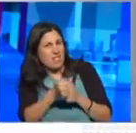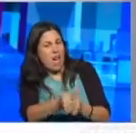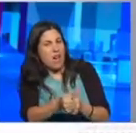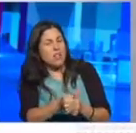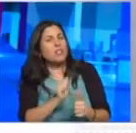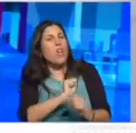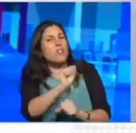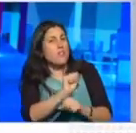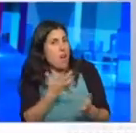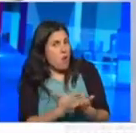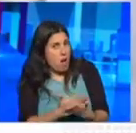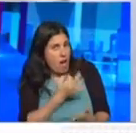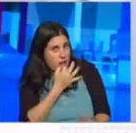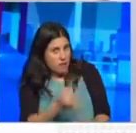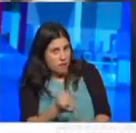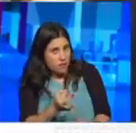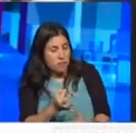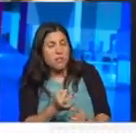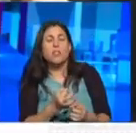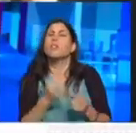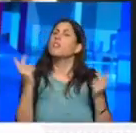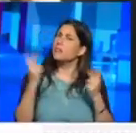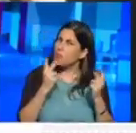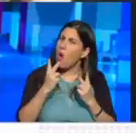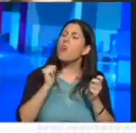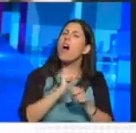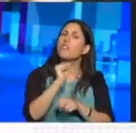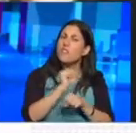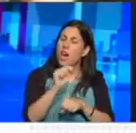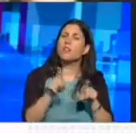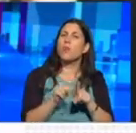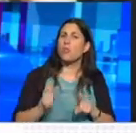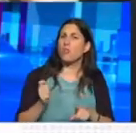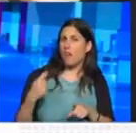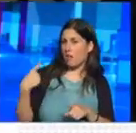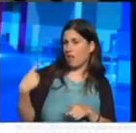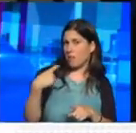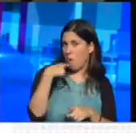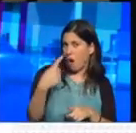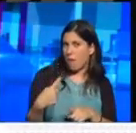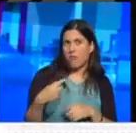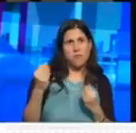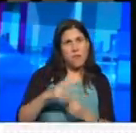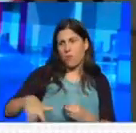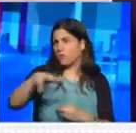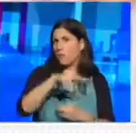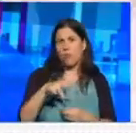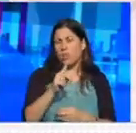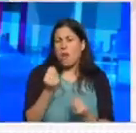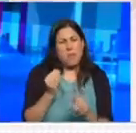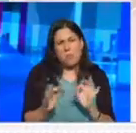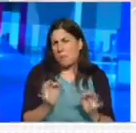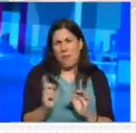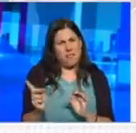היא ההוכחה לו? ברור שהתביעה הזאת, כמו שהשופט בעצמו אמר, היא משהו ציבורי, לא כל כך משהו